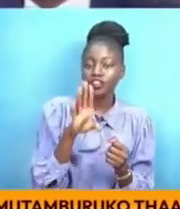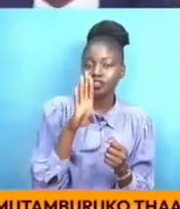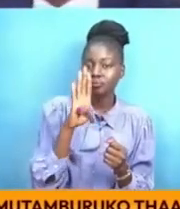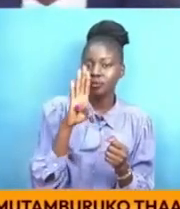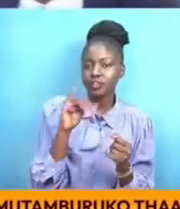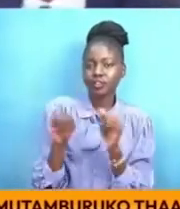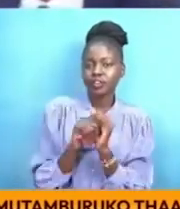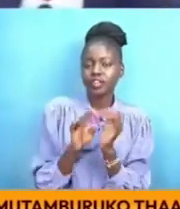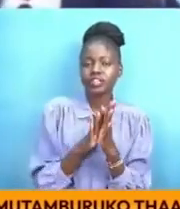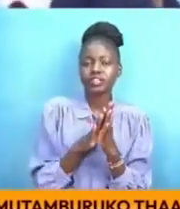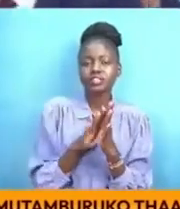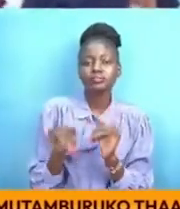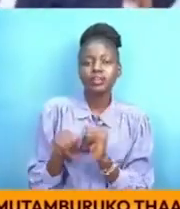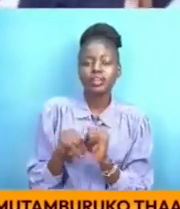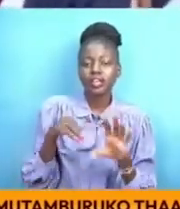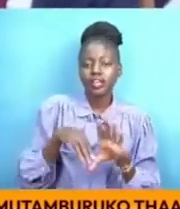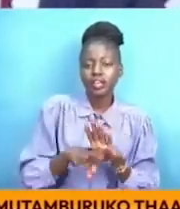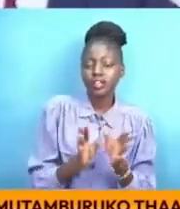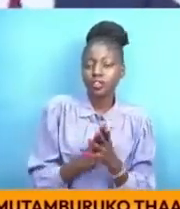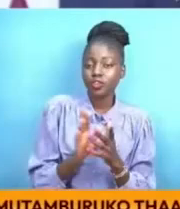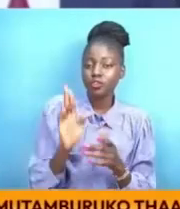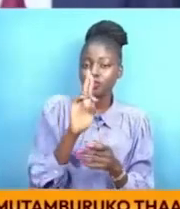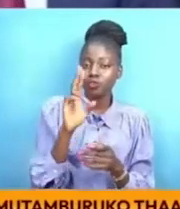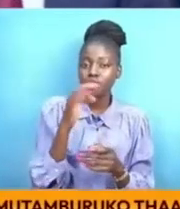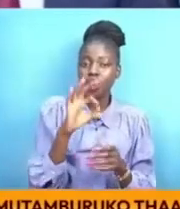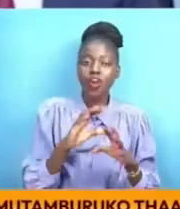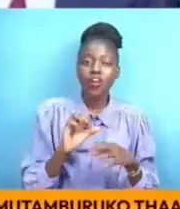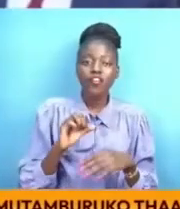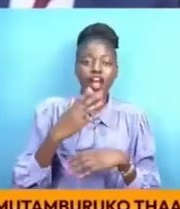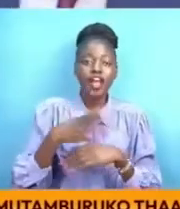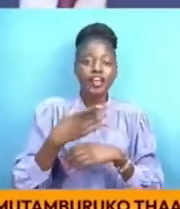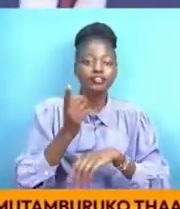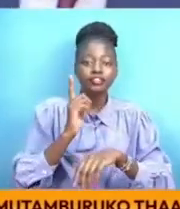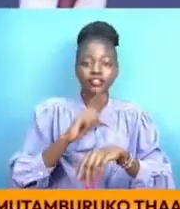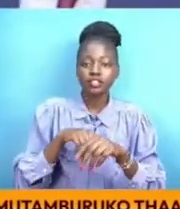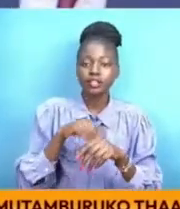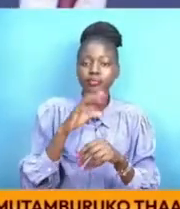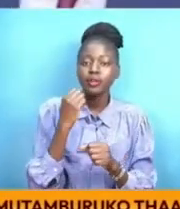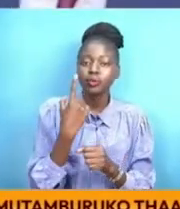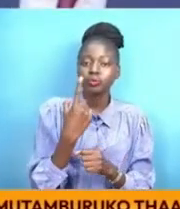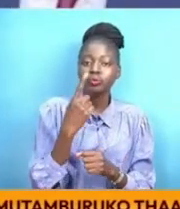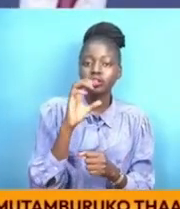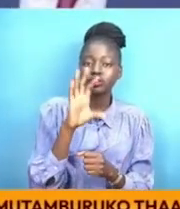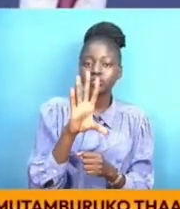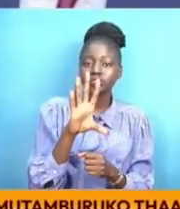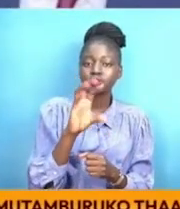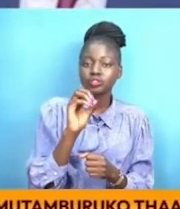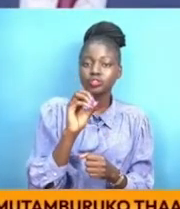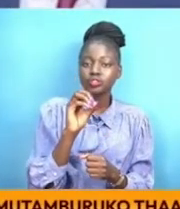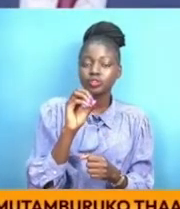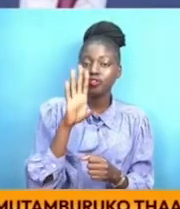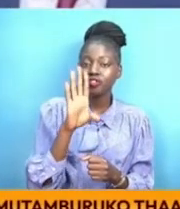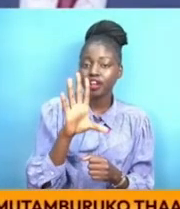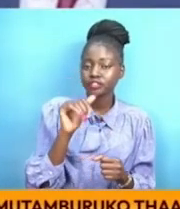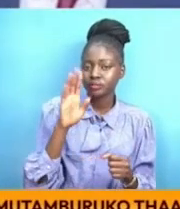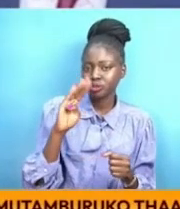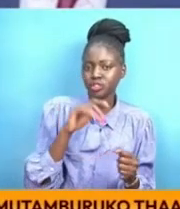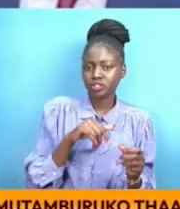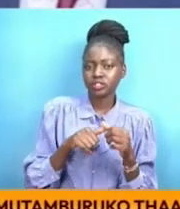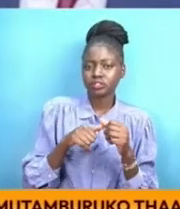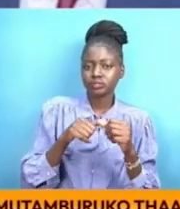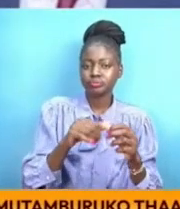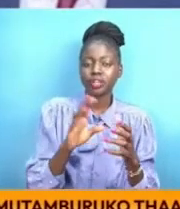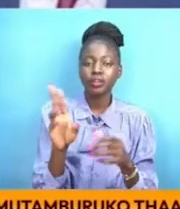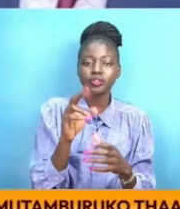bilioni 40 cia mahuthiro ma kawaida nayo bilioni 145 hari mahuthiro ma uthi wa